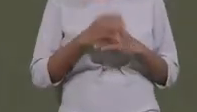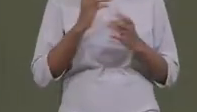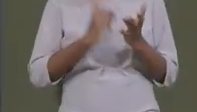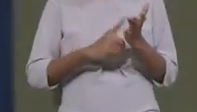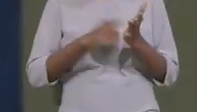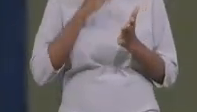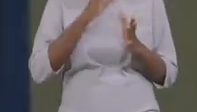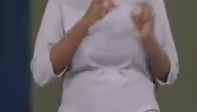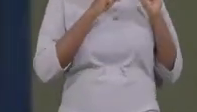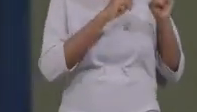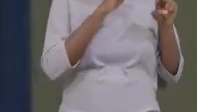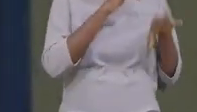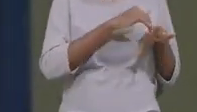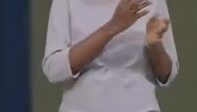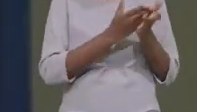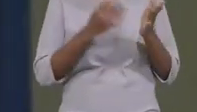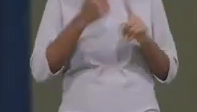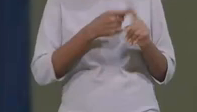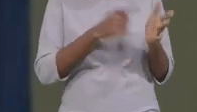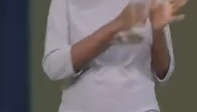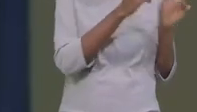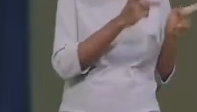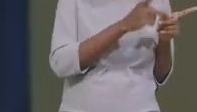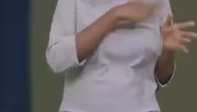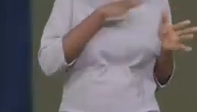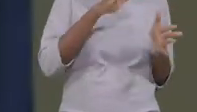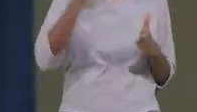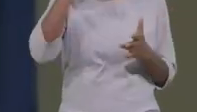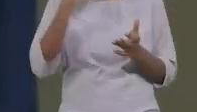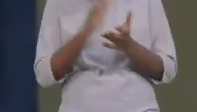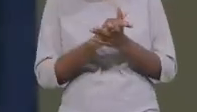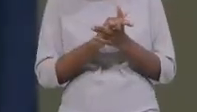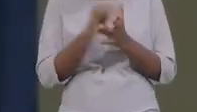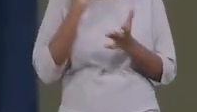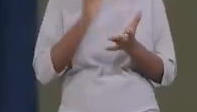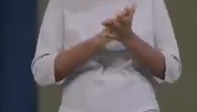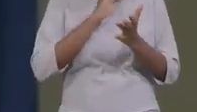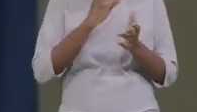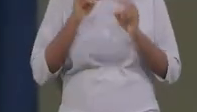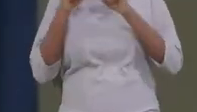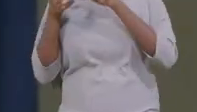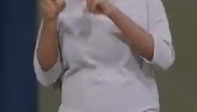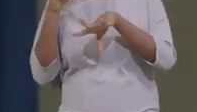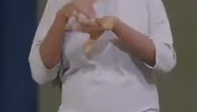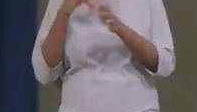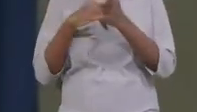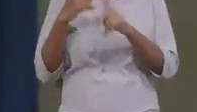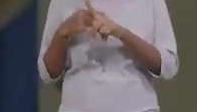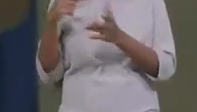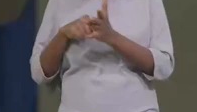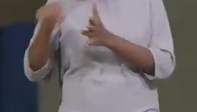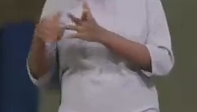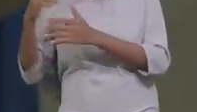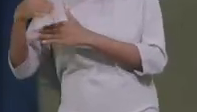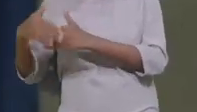y a parfois, tu regardes quelque chose de tel autre angle. Et ton épouse ou un époux voit la chose également d'un